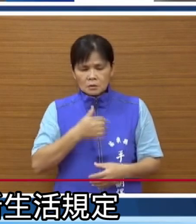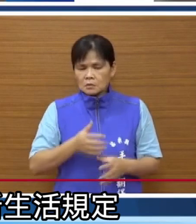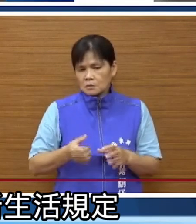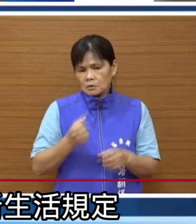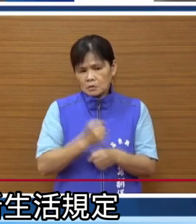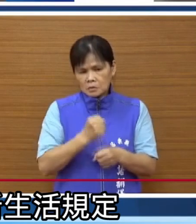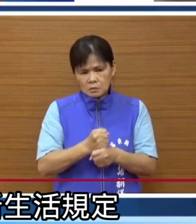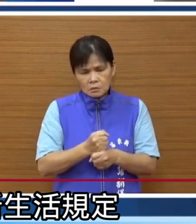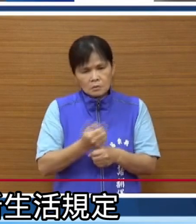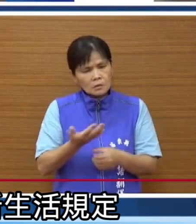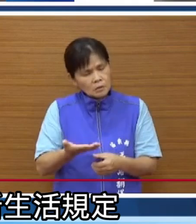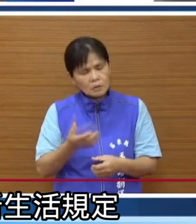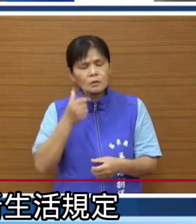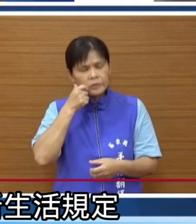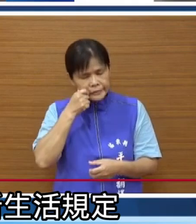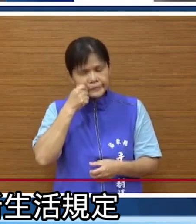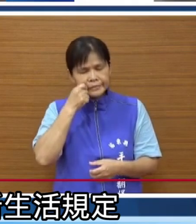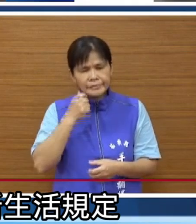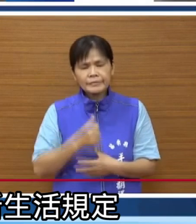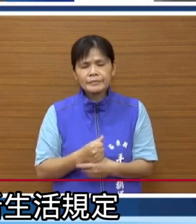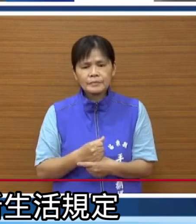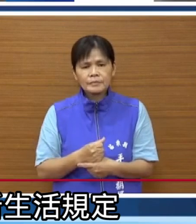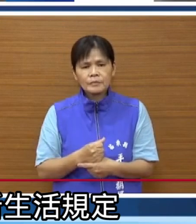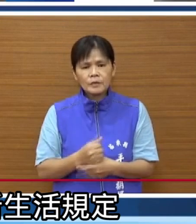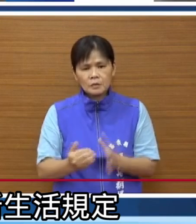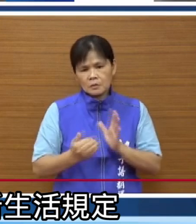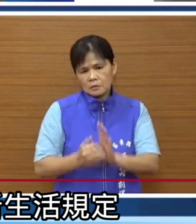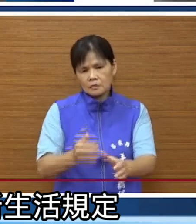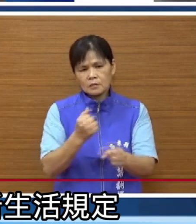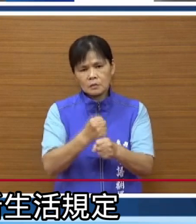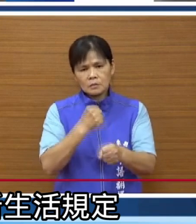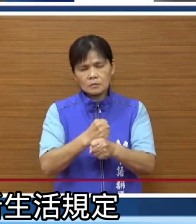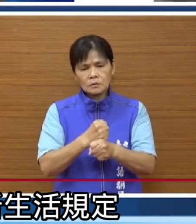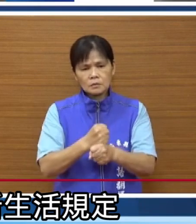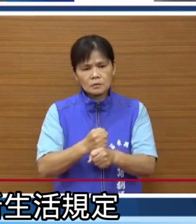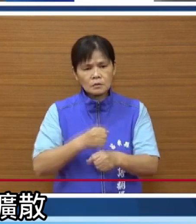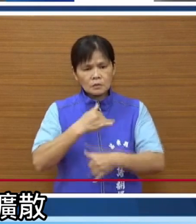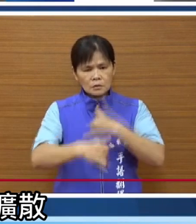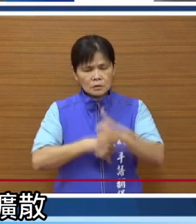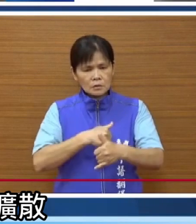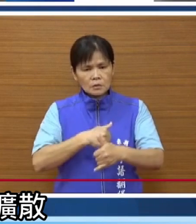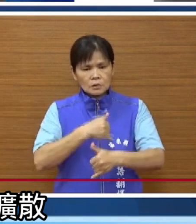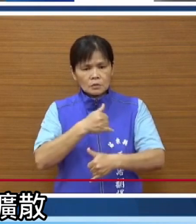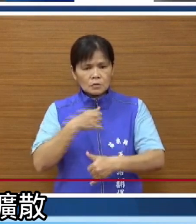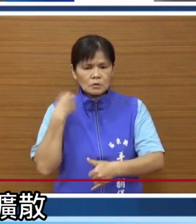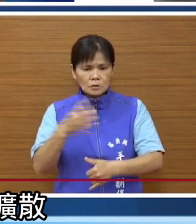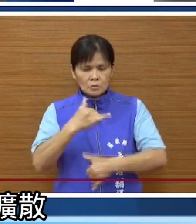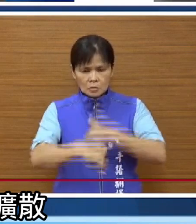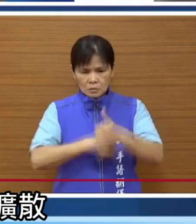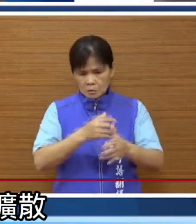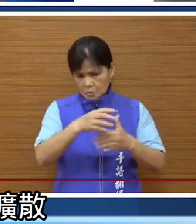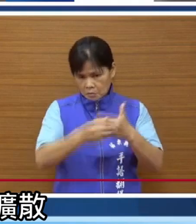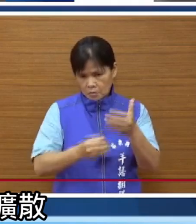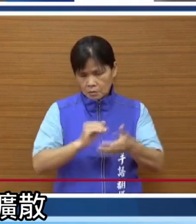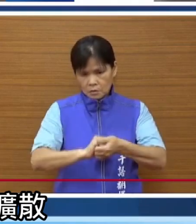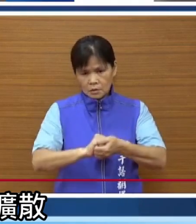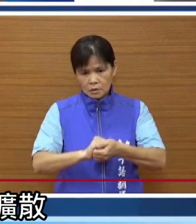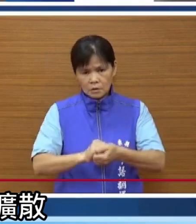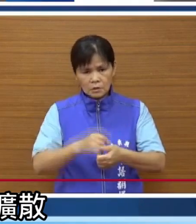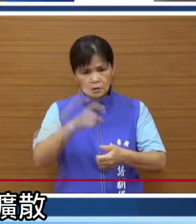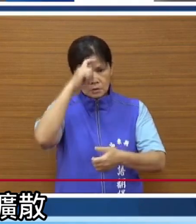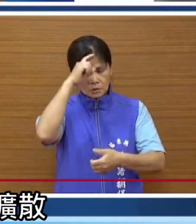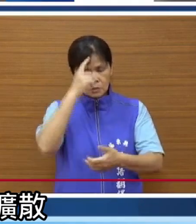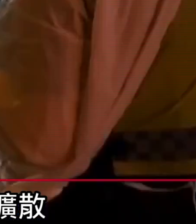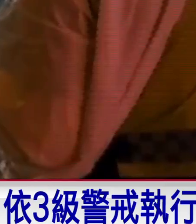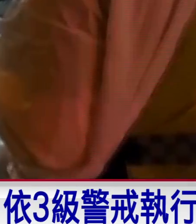照中央他们的防疫的一个新生活规定啊，然后希望这些疫情